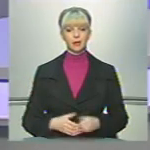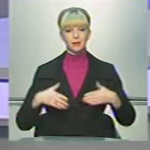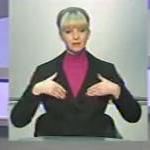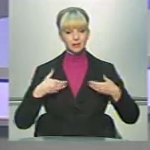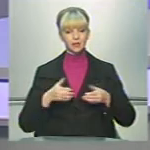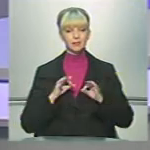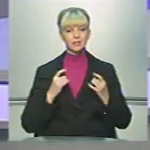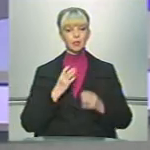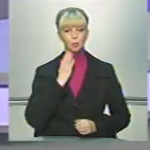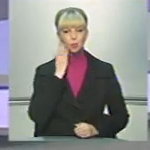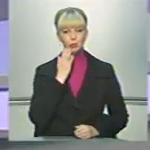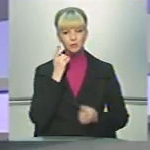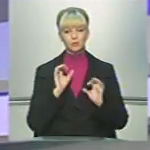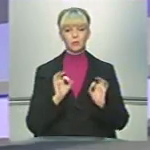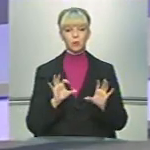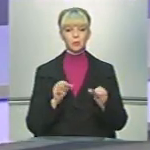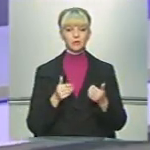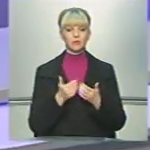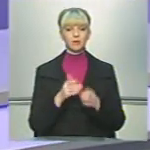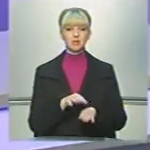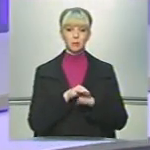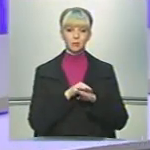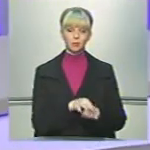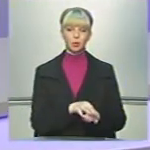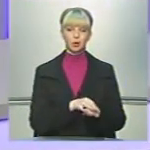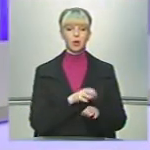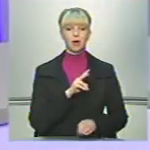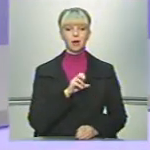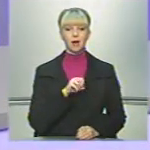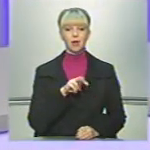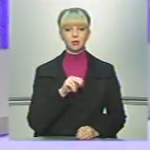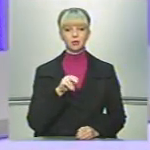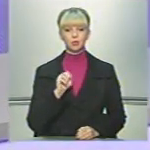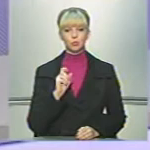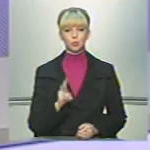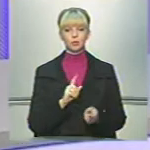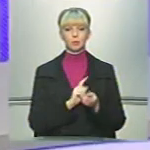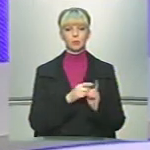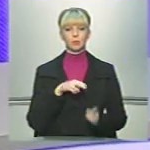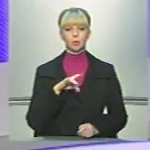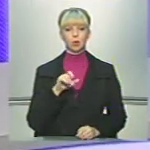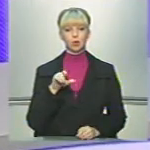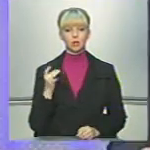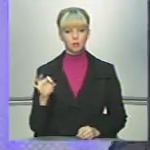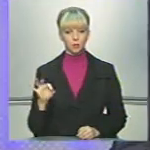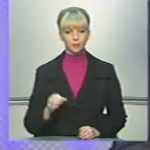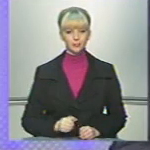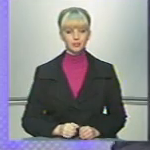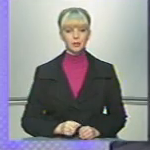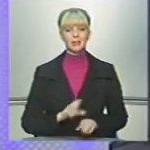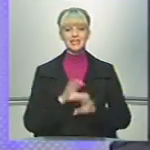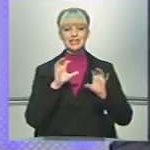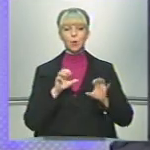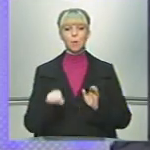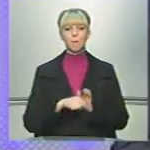Вітаю! В ефірі телеканалу «Буковина» інформаційний випуск. У студії працюють ведучий Максим Калінчук та сурдоперекладач Леся Прохоренко. На законі